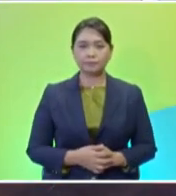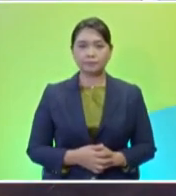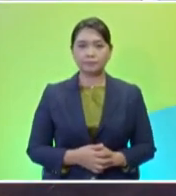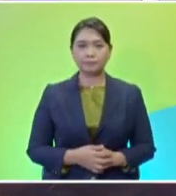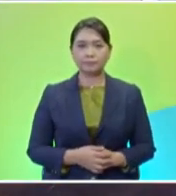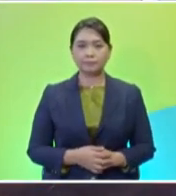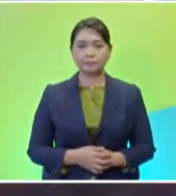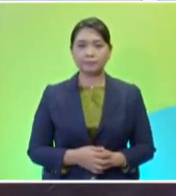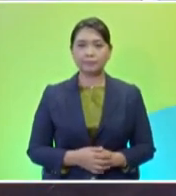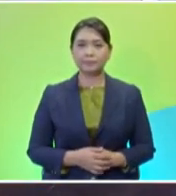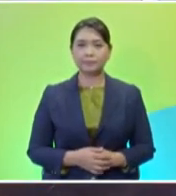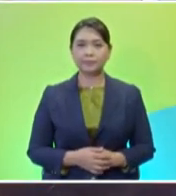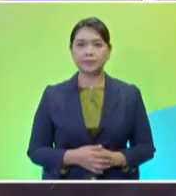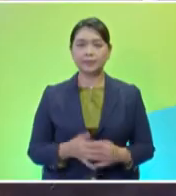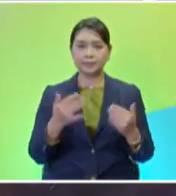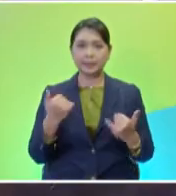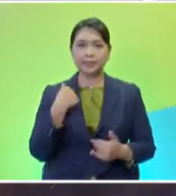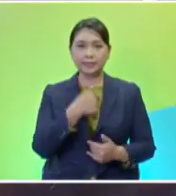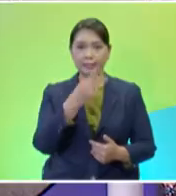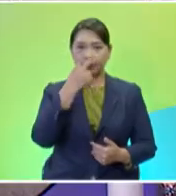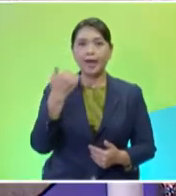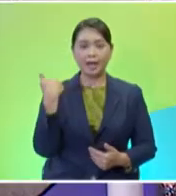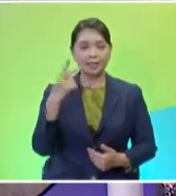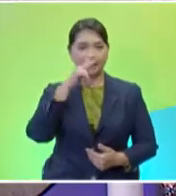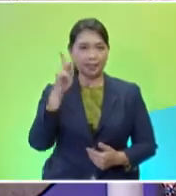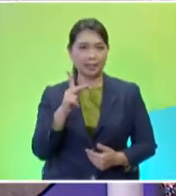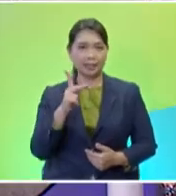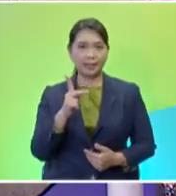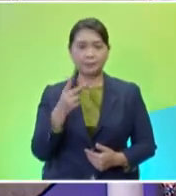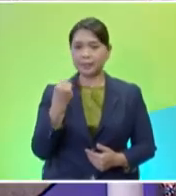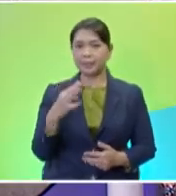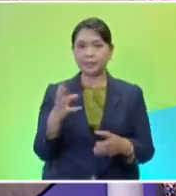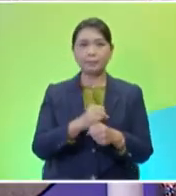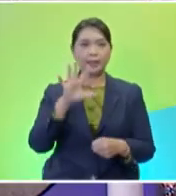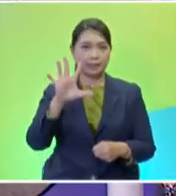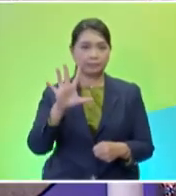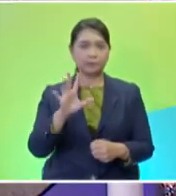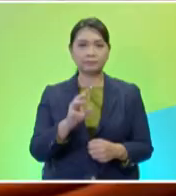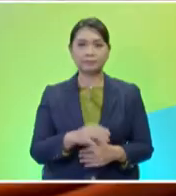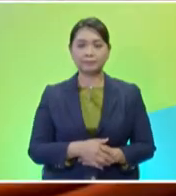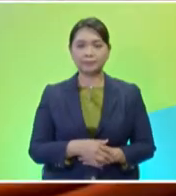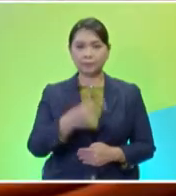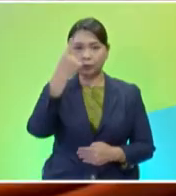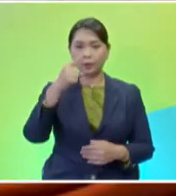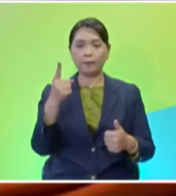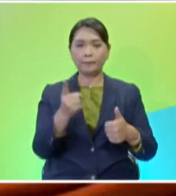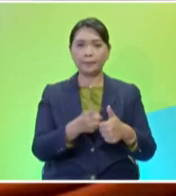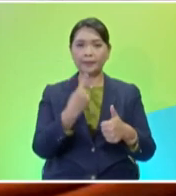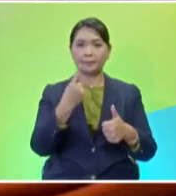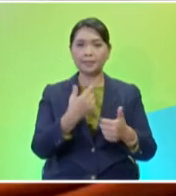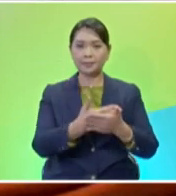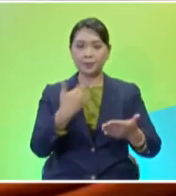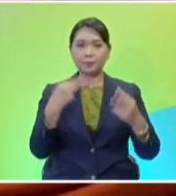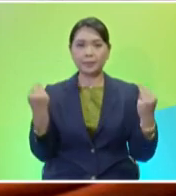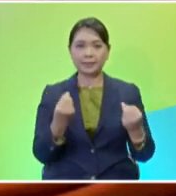berbeda yang dapat 5 wah untuk yang pertama Ayo yang pertama sebelum